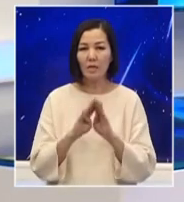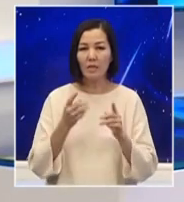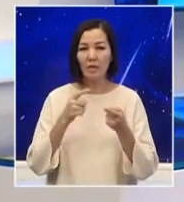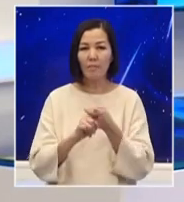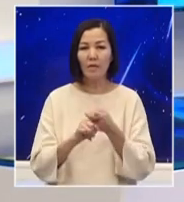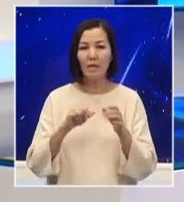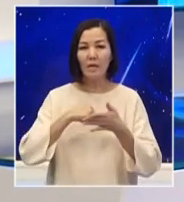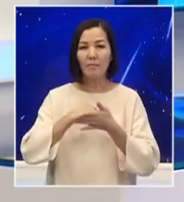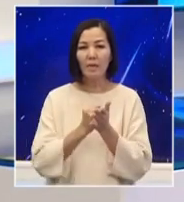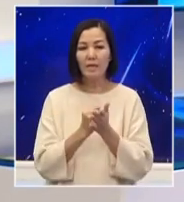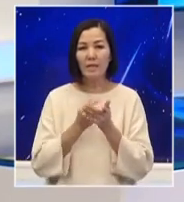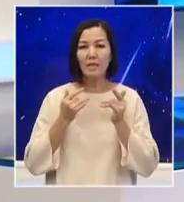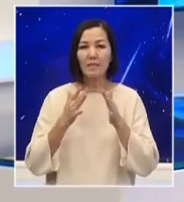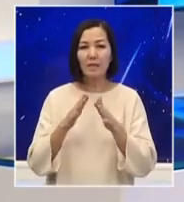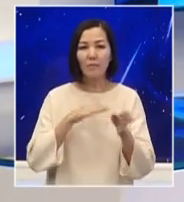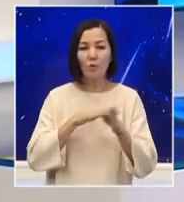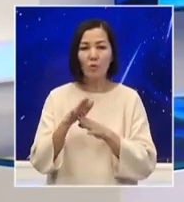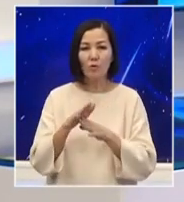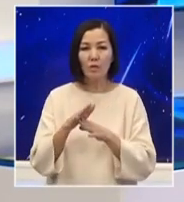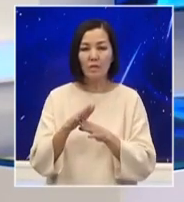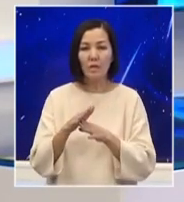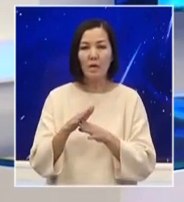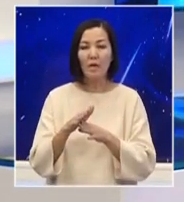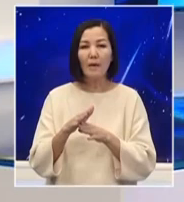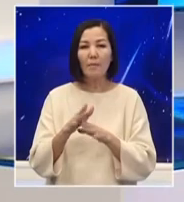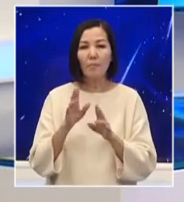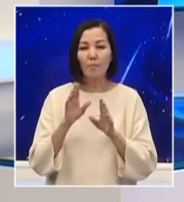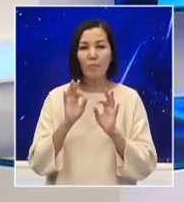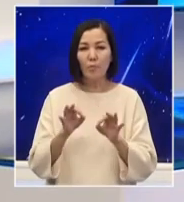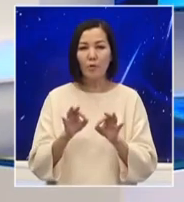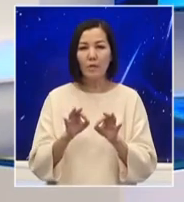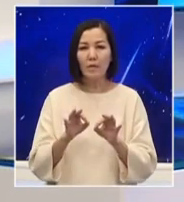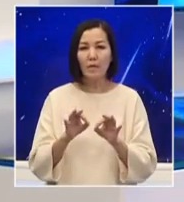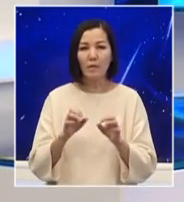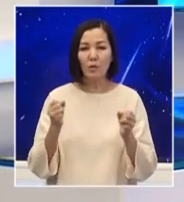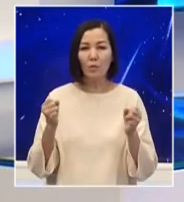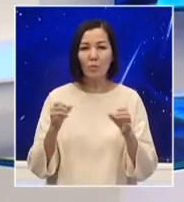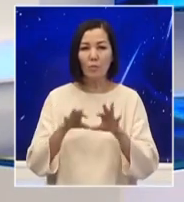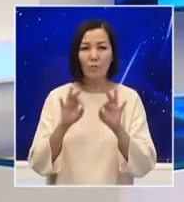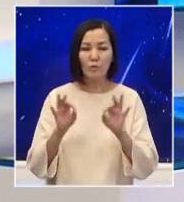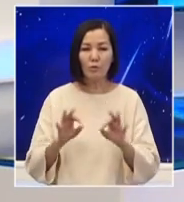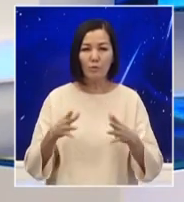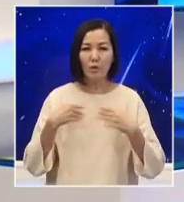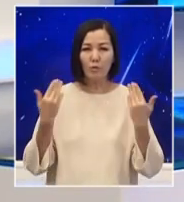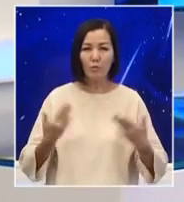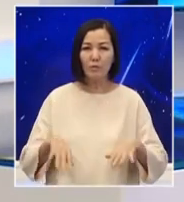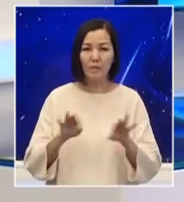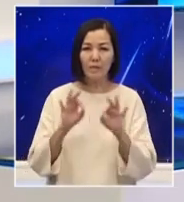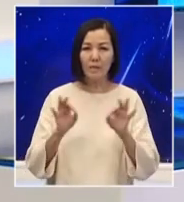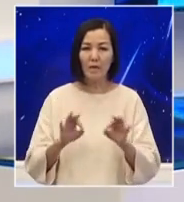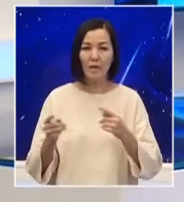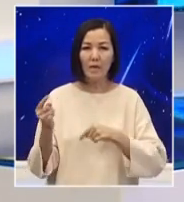байланысты бекітілген санитарлық талаптарды орындаса болғаны. Яғни мұз құйып, саламатты өмір салтын қалыптастыруға ықпалдасам деген